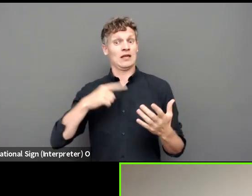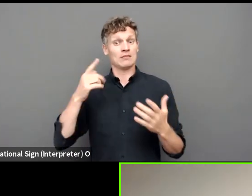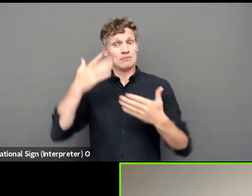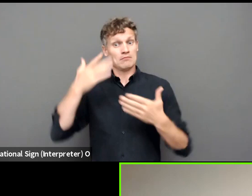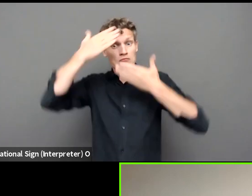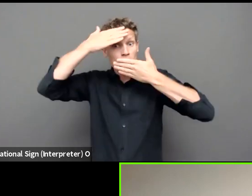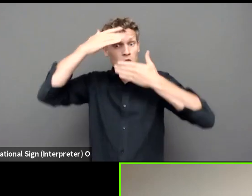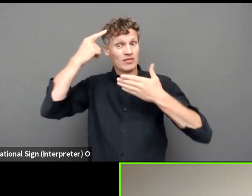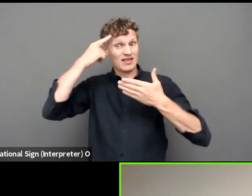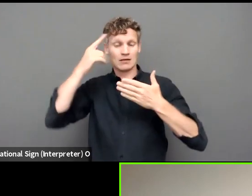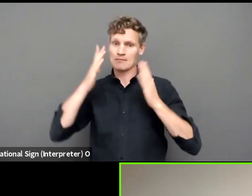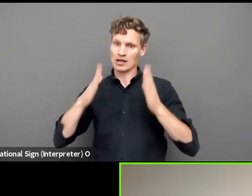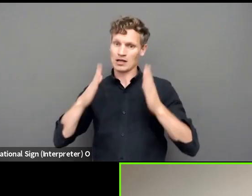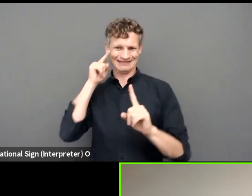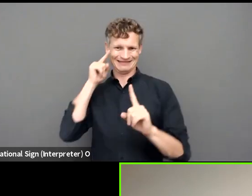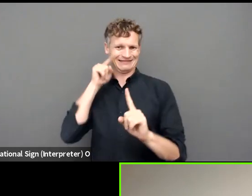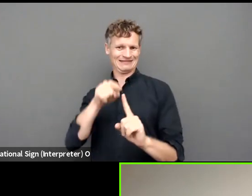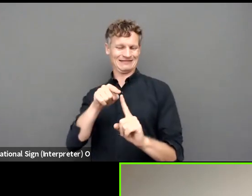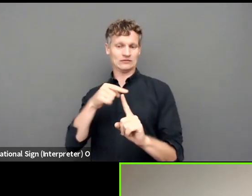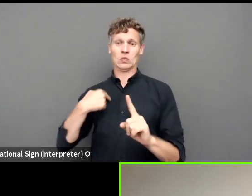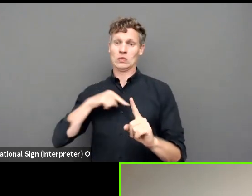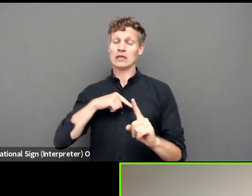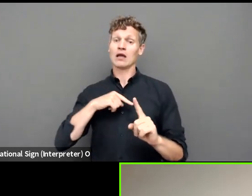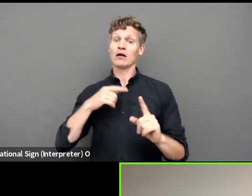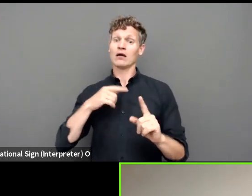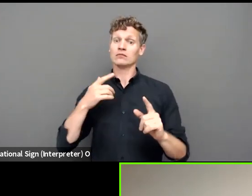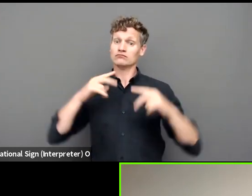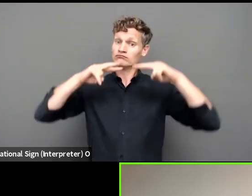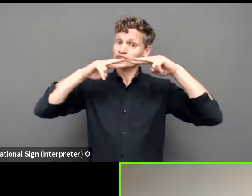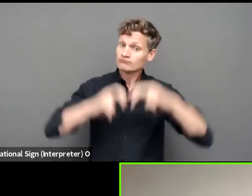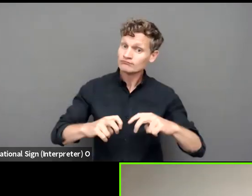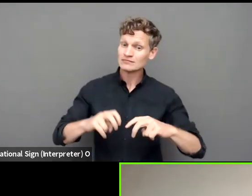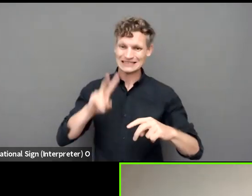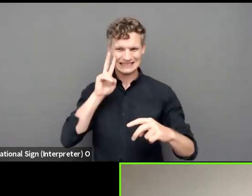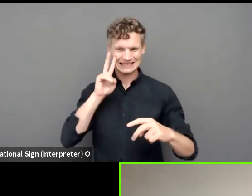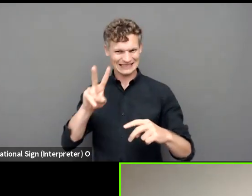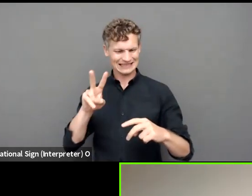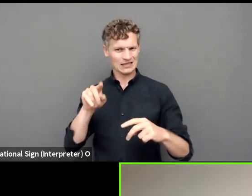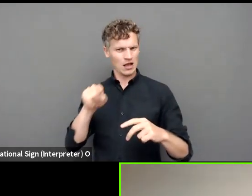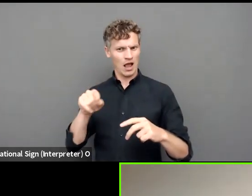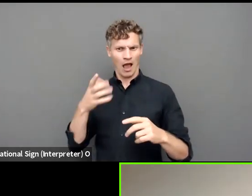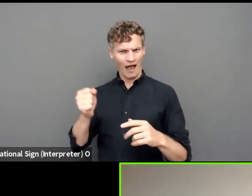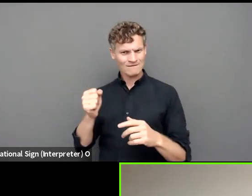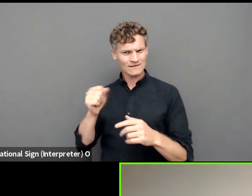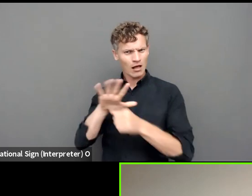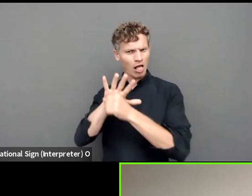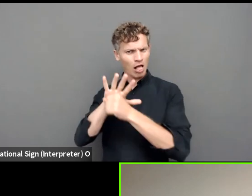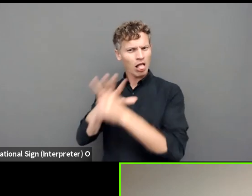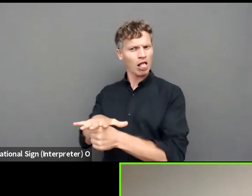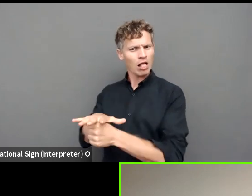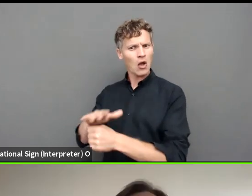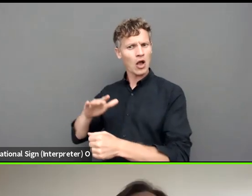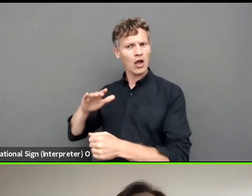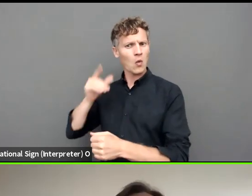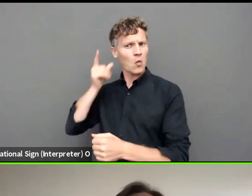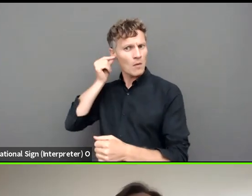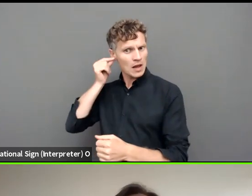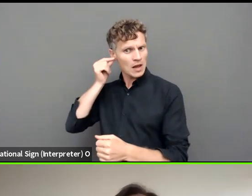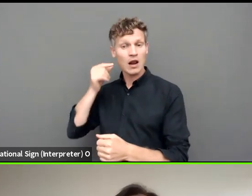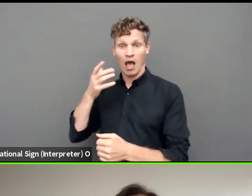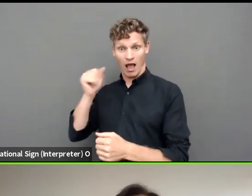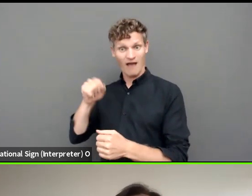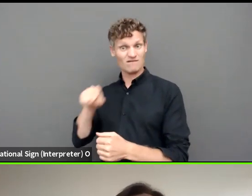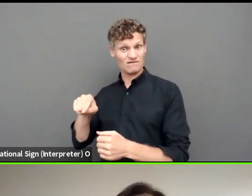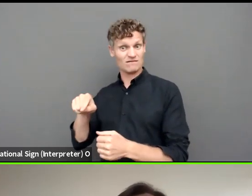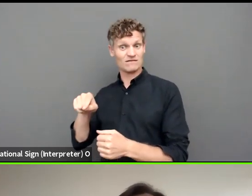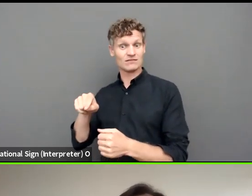concernant la discrimination à l'égard des femmes. Il y a aussi l'action du réseautage. Nous œuvrons actuellement